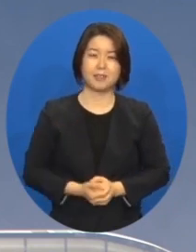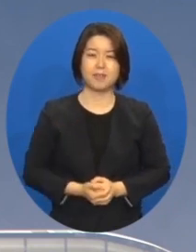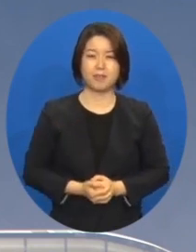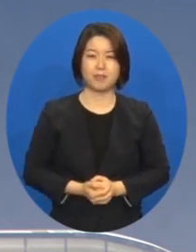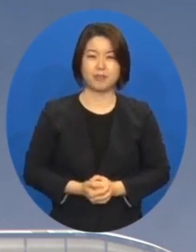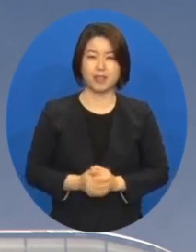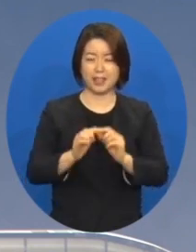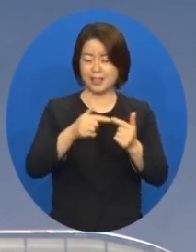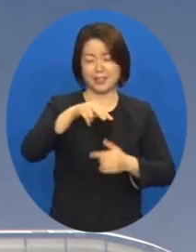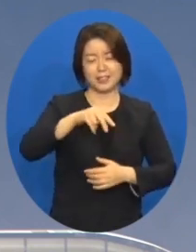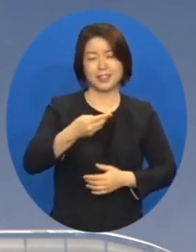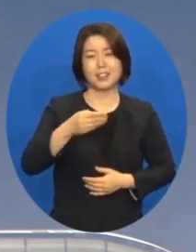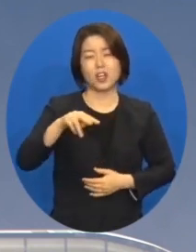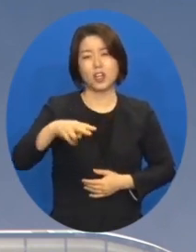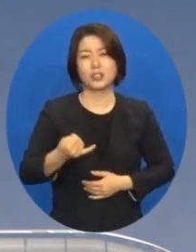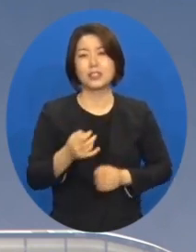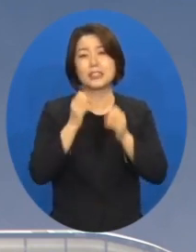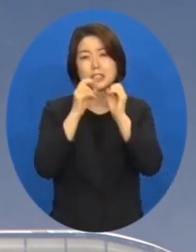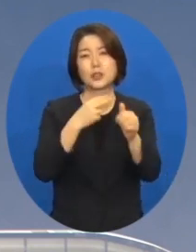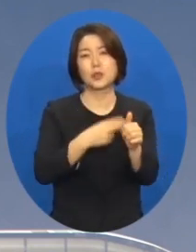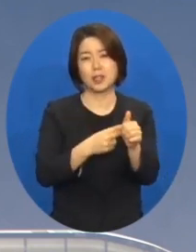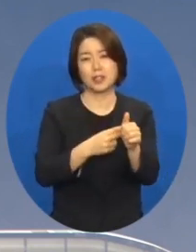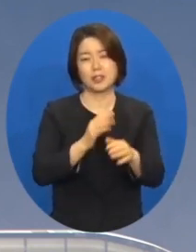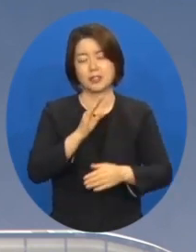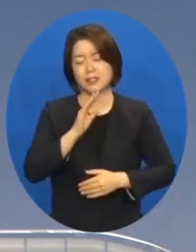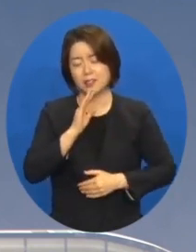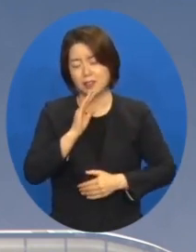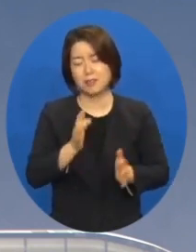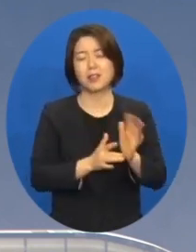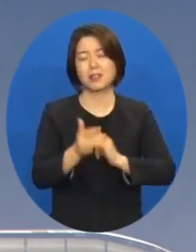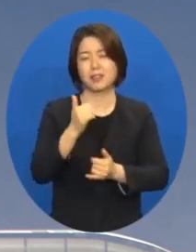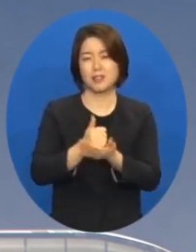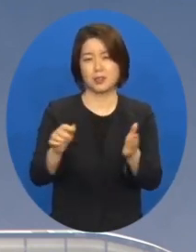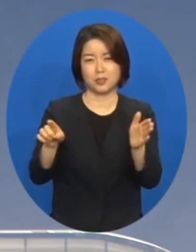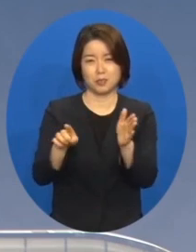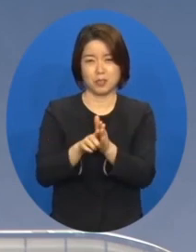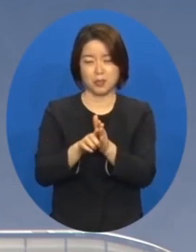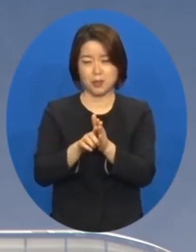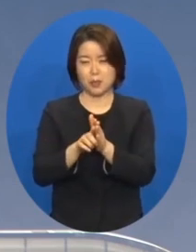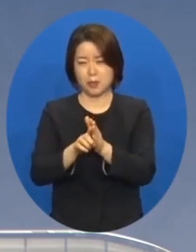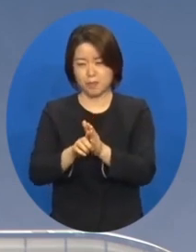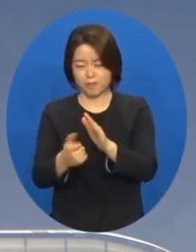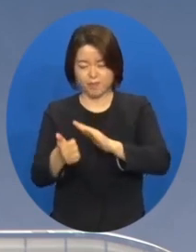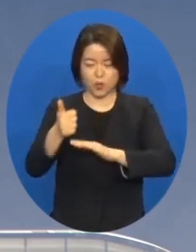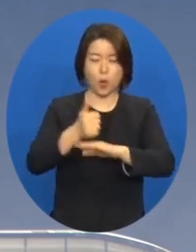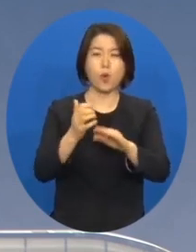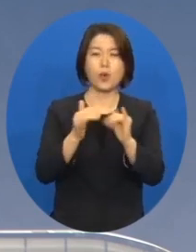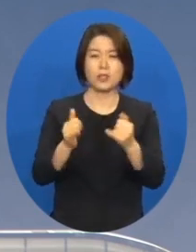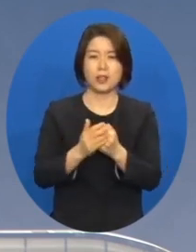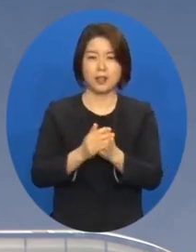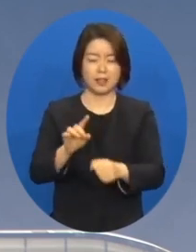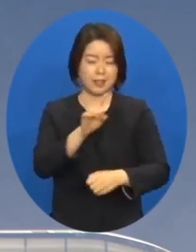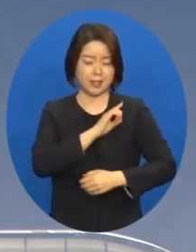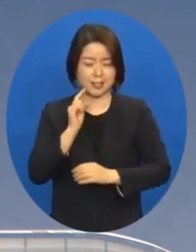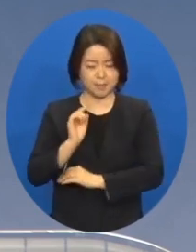스터드 선교사는 정말 예수 믿고 수지 맞은 사람입니다. 그는 가장 영화로운